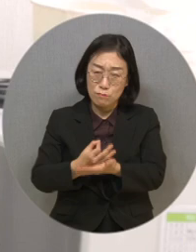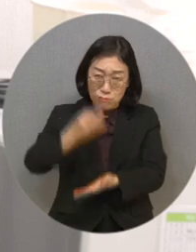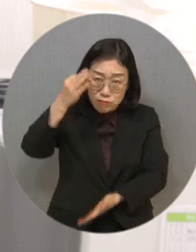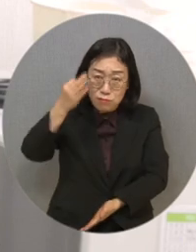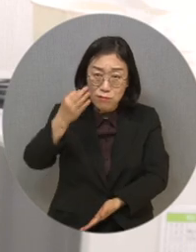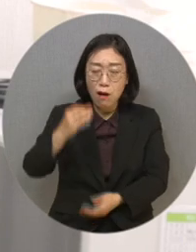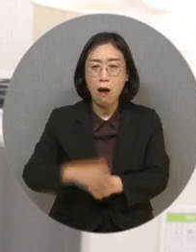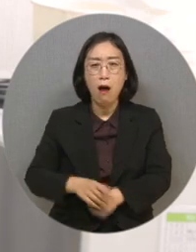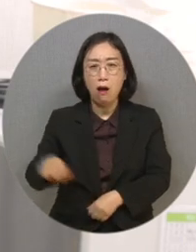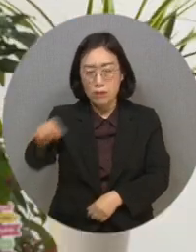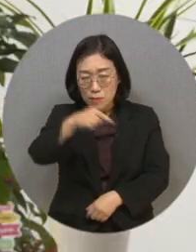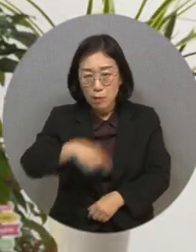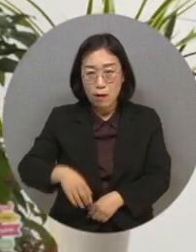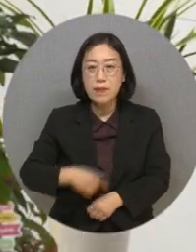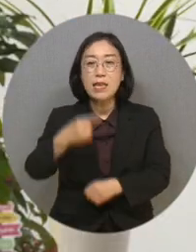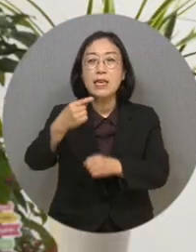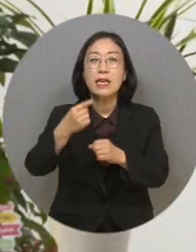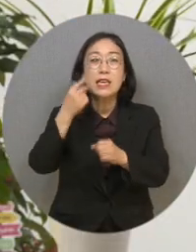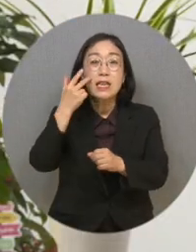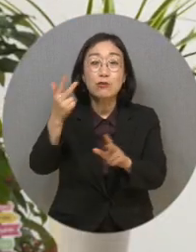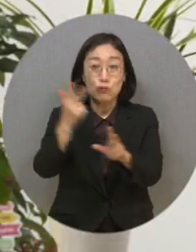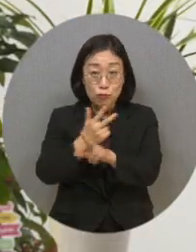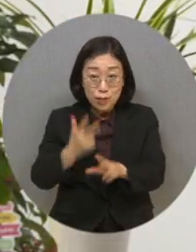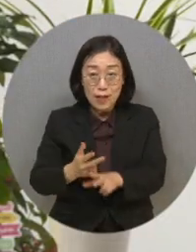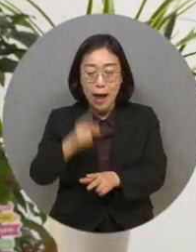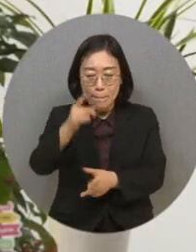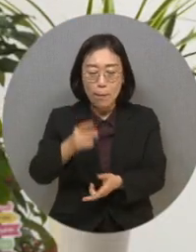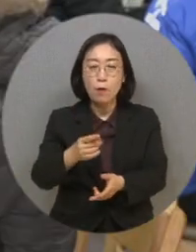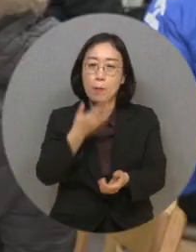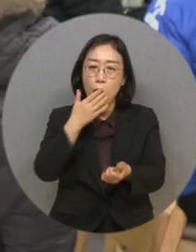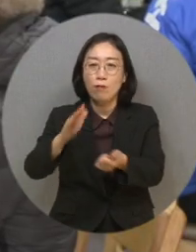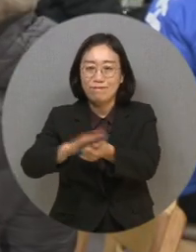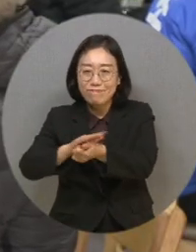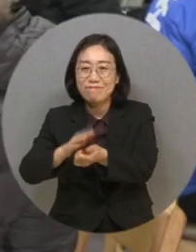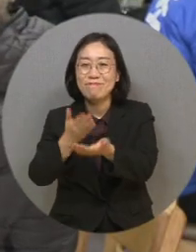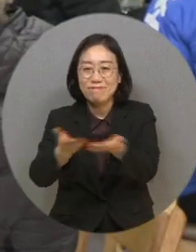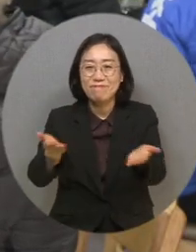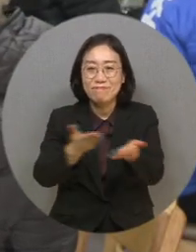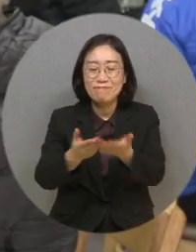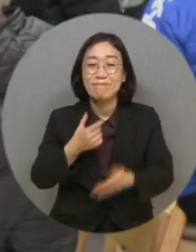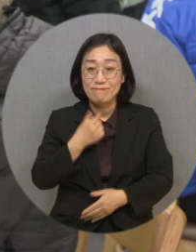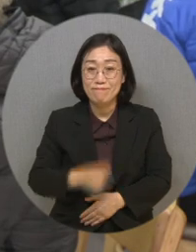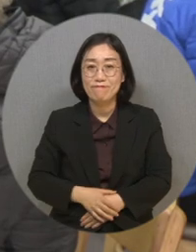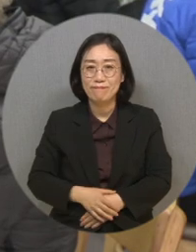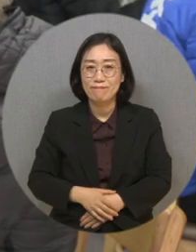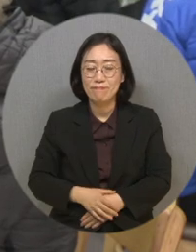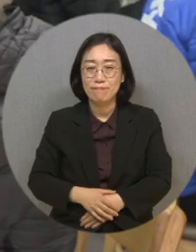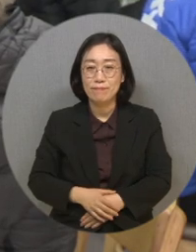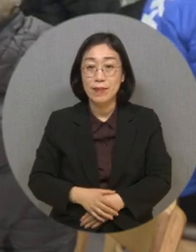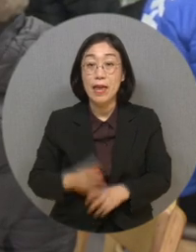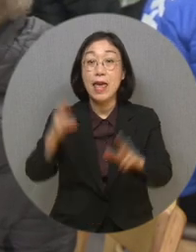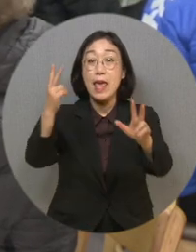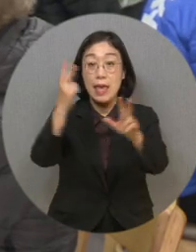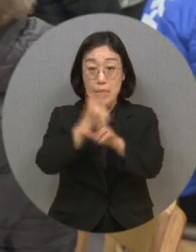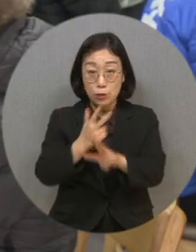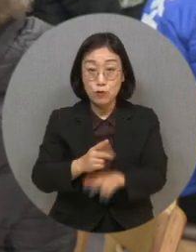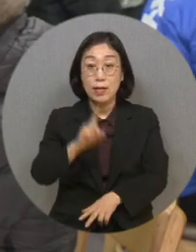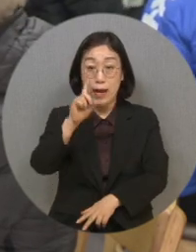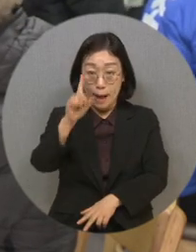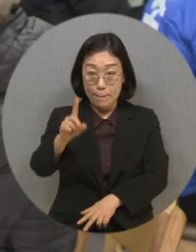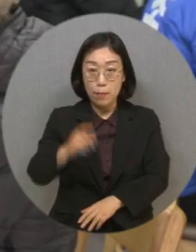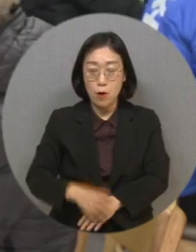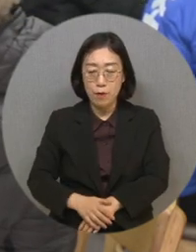열고 일주일에 한 번씩 어르신들의 한 끼를 해결해드릴 예정입니다. 우리 수호천사 회원들과 함께 일주일에 한